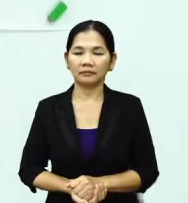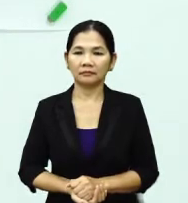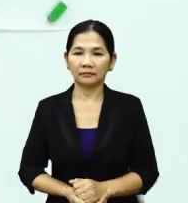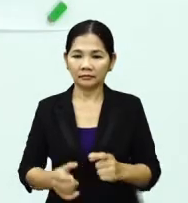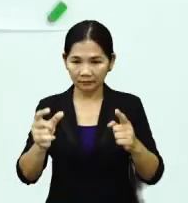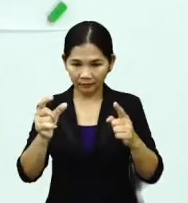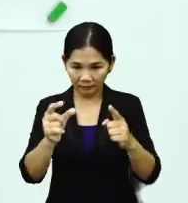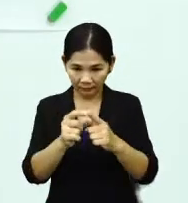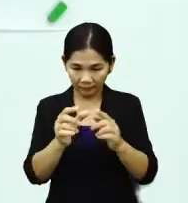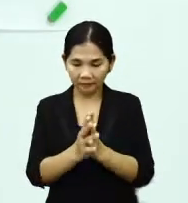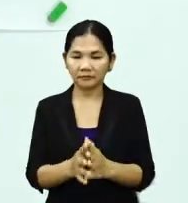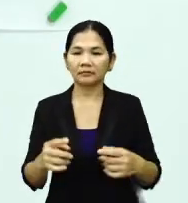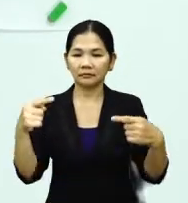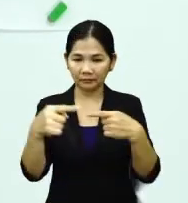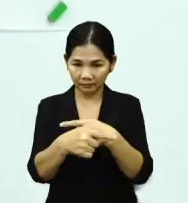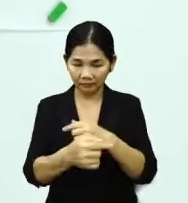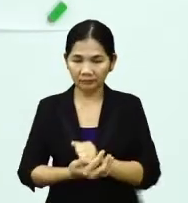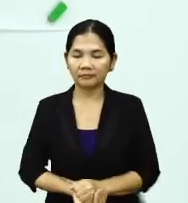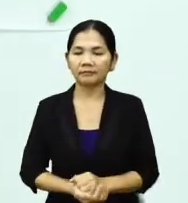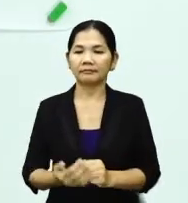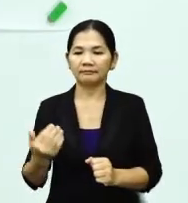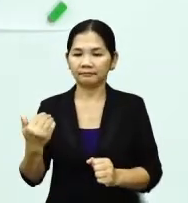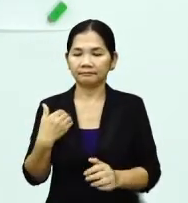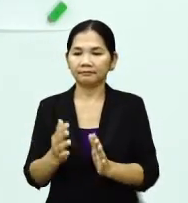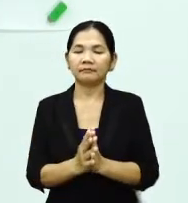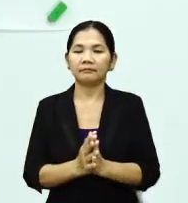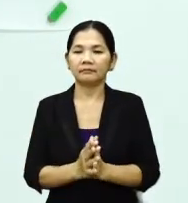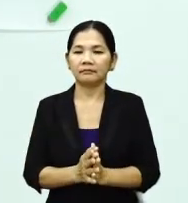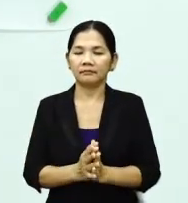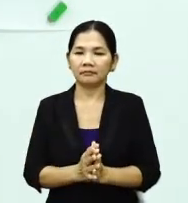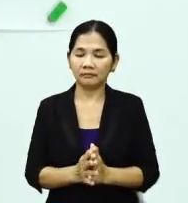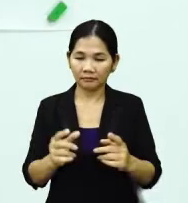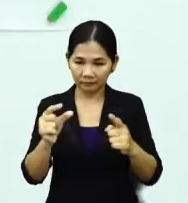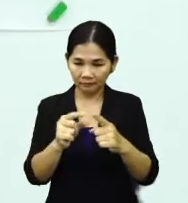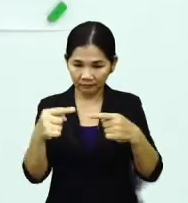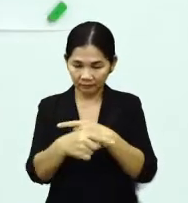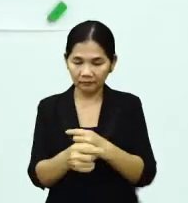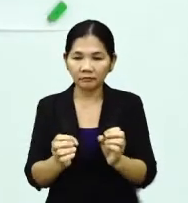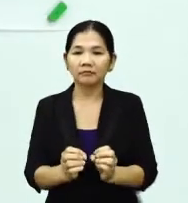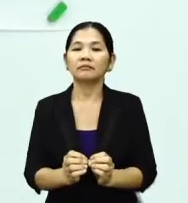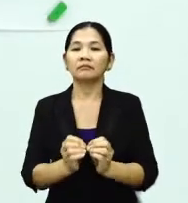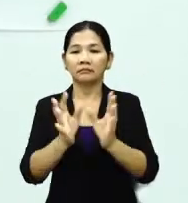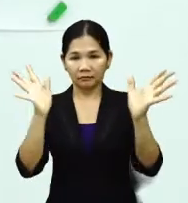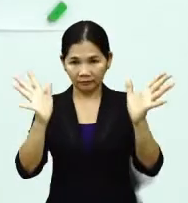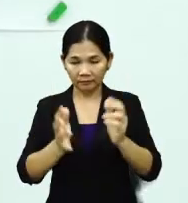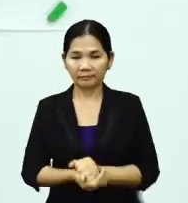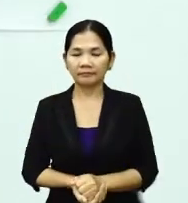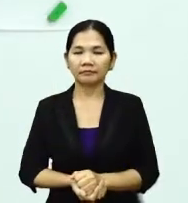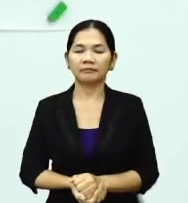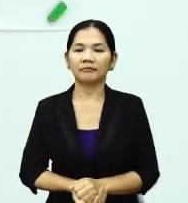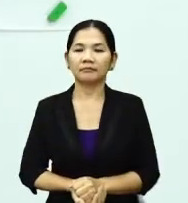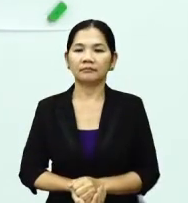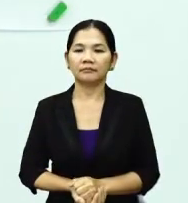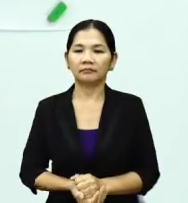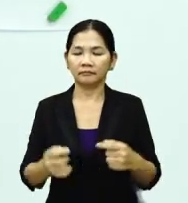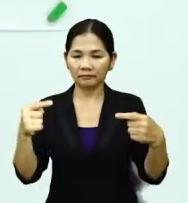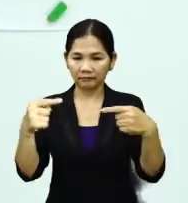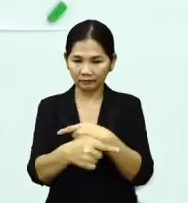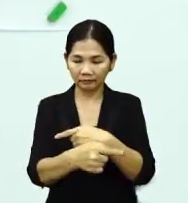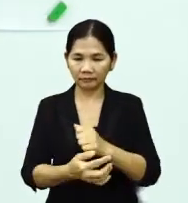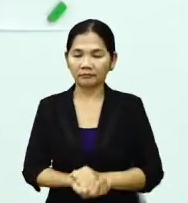Bạc để sạp bây là biệt tùy Nhưng tôi đã bỏ cứ gọi dân rộp biệt tôi nâng bị chẳng nó Chà chẳng tôi